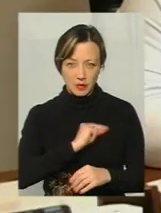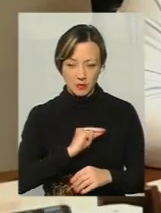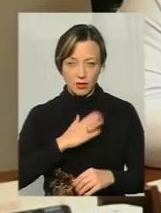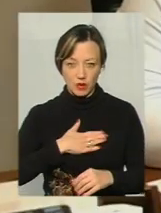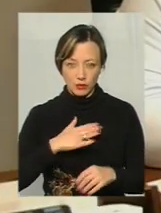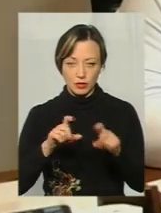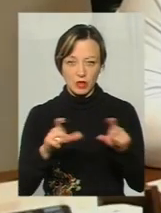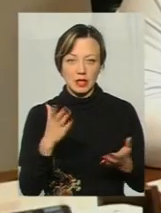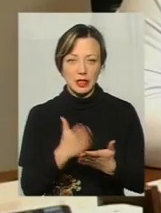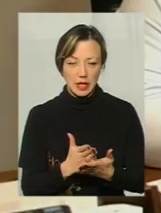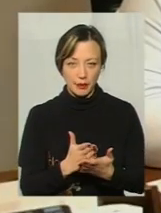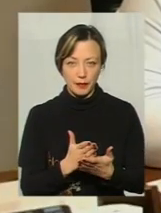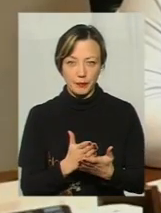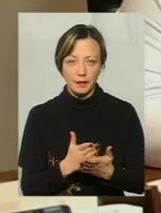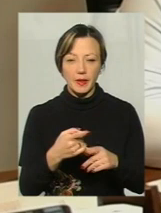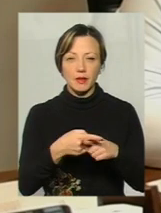диспансера є